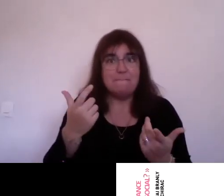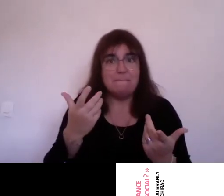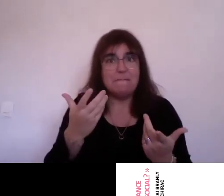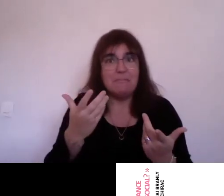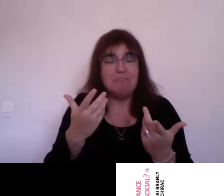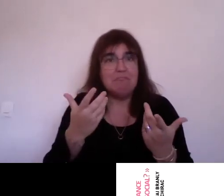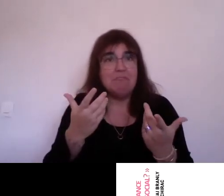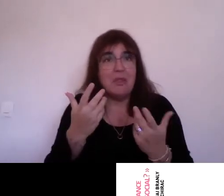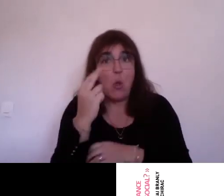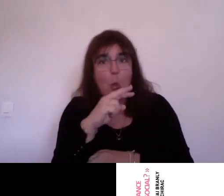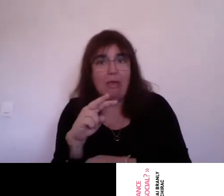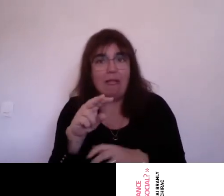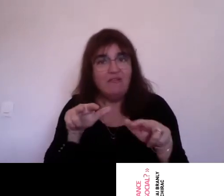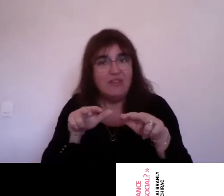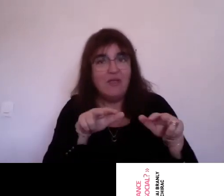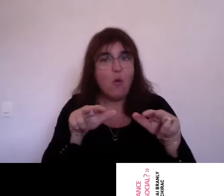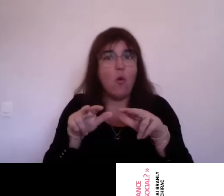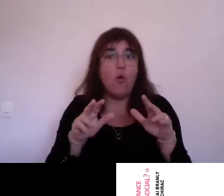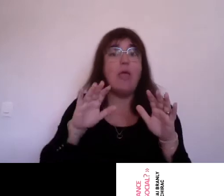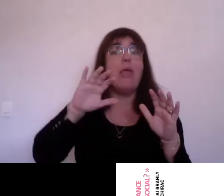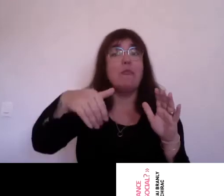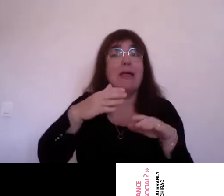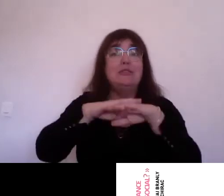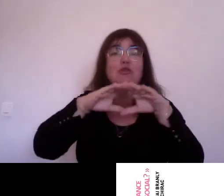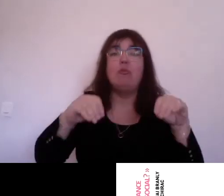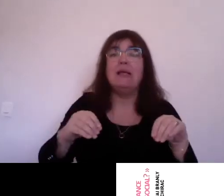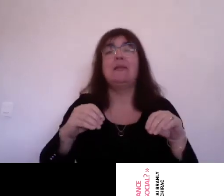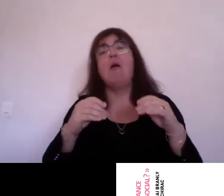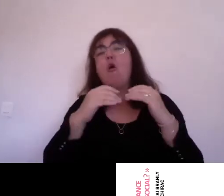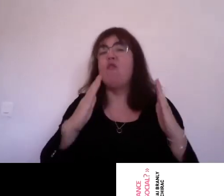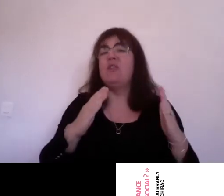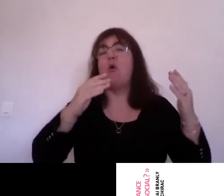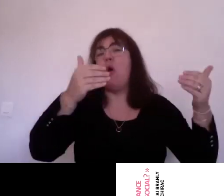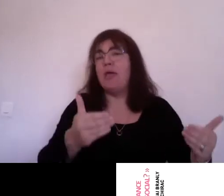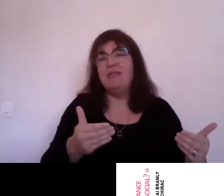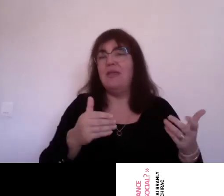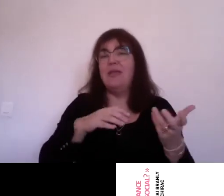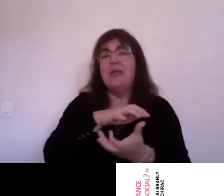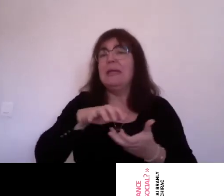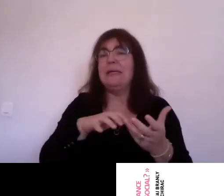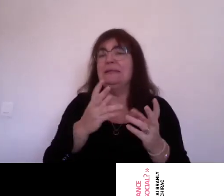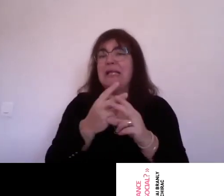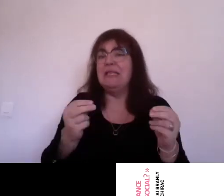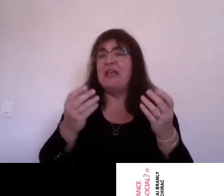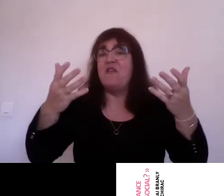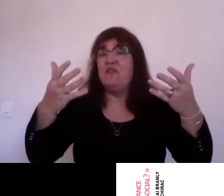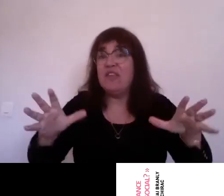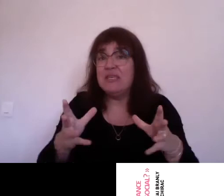leur donnera envie par la suite, et une fois que le confinement sera levé et que la cité sera ouverte, de venir à la cité et de savoir